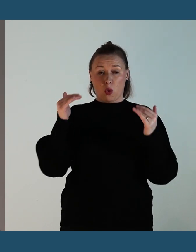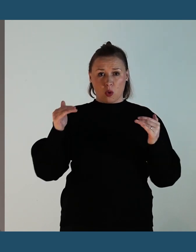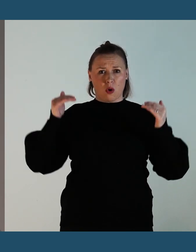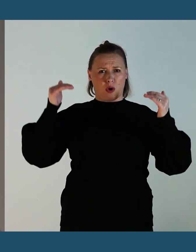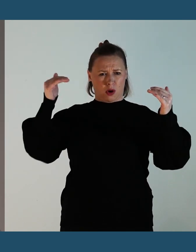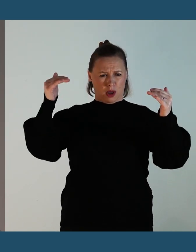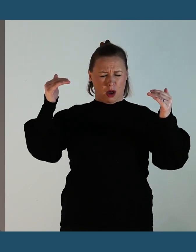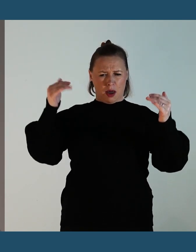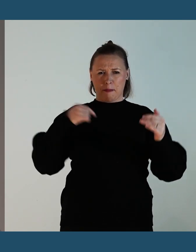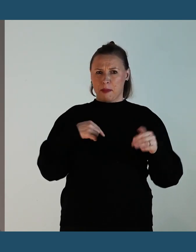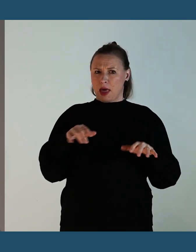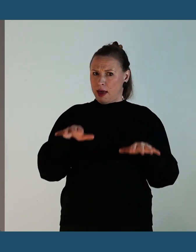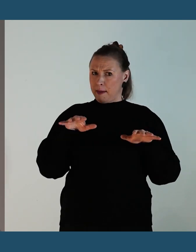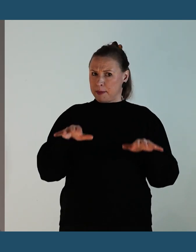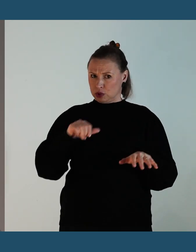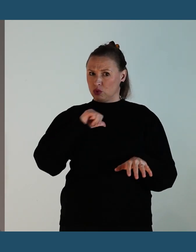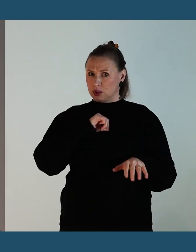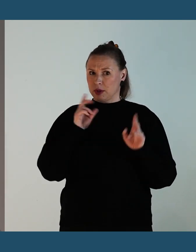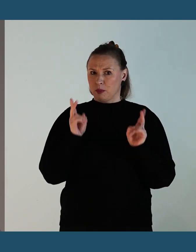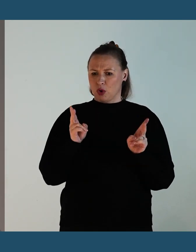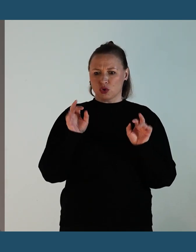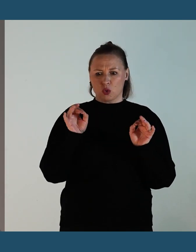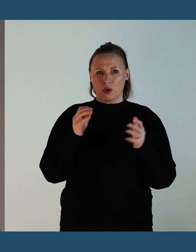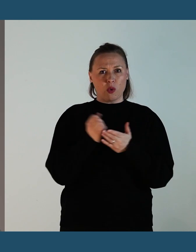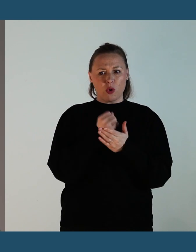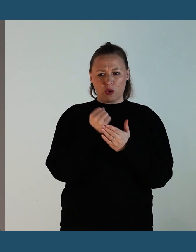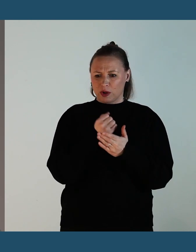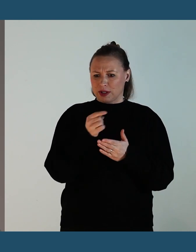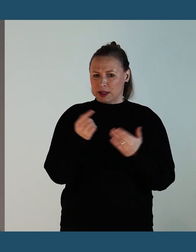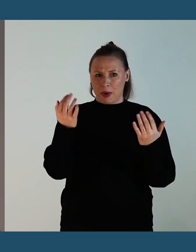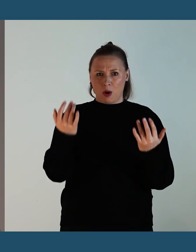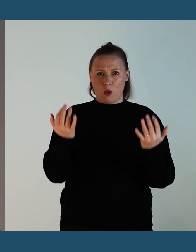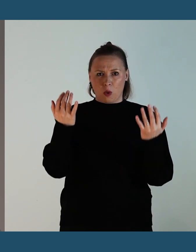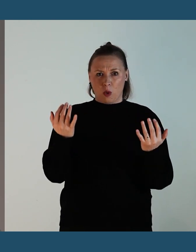yhteiskunnassa, kun meillä on osaajapulaa niin kuin lähes alalla kuin alalla.